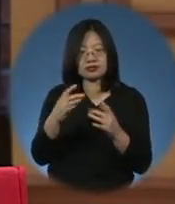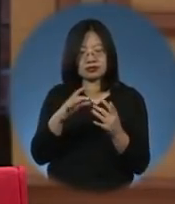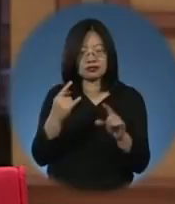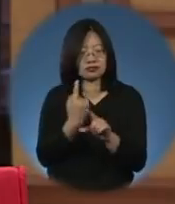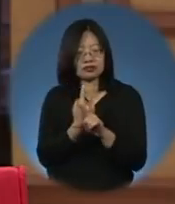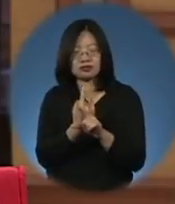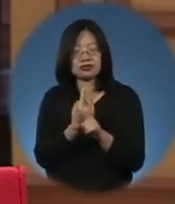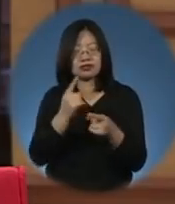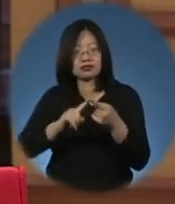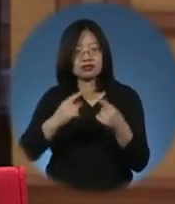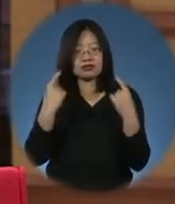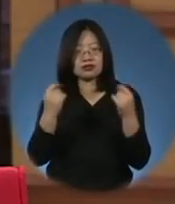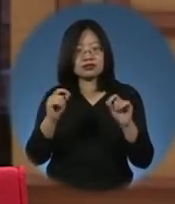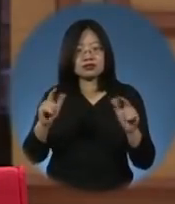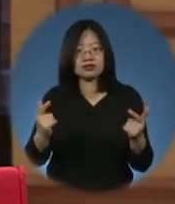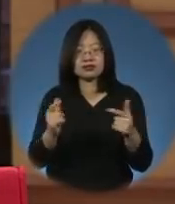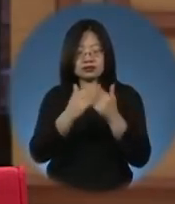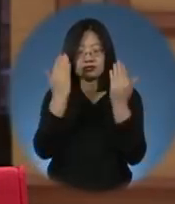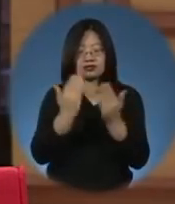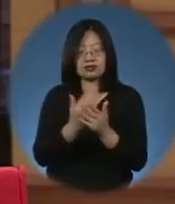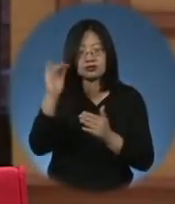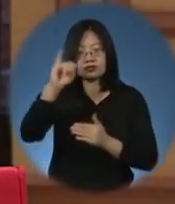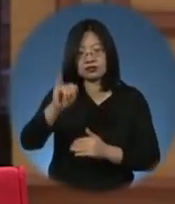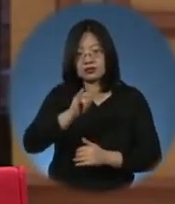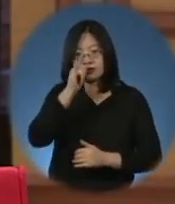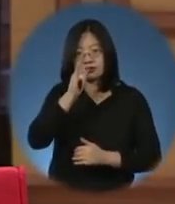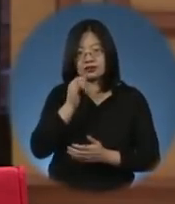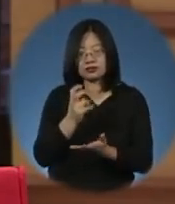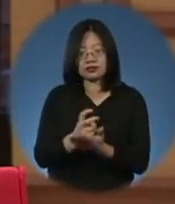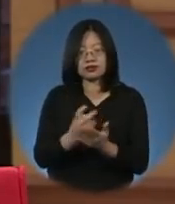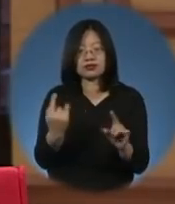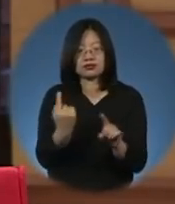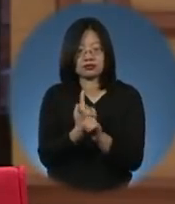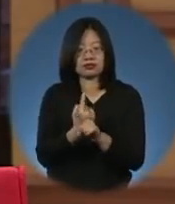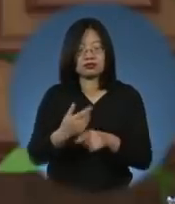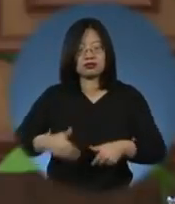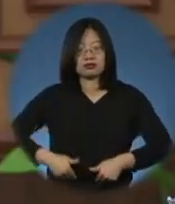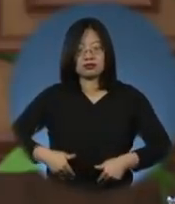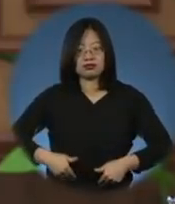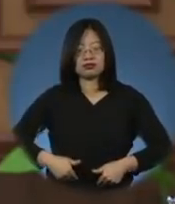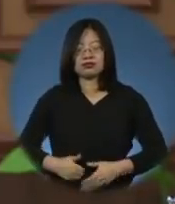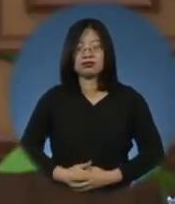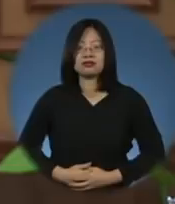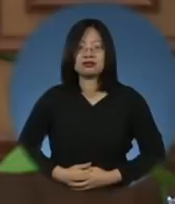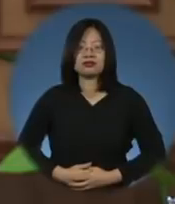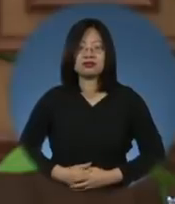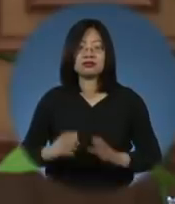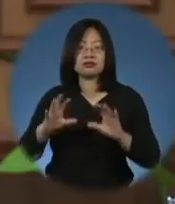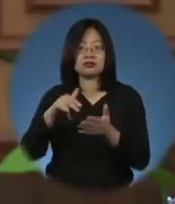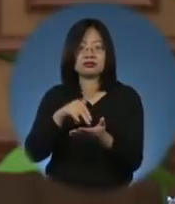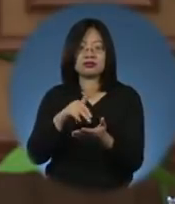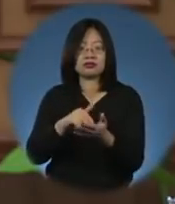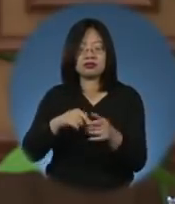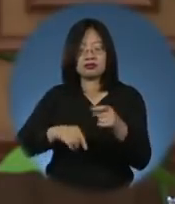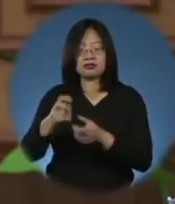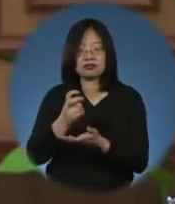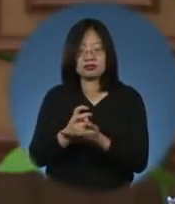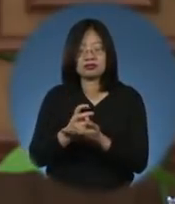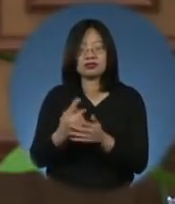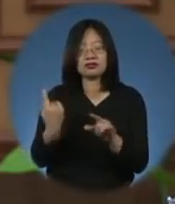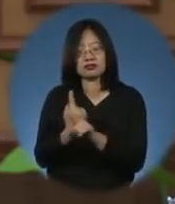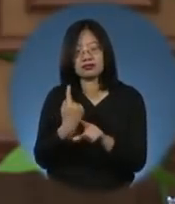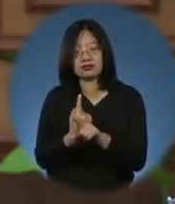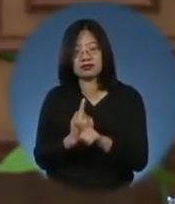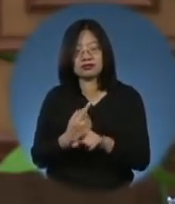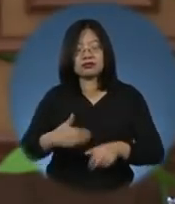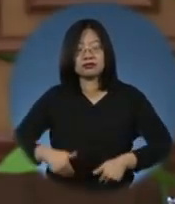그냥 가는 게 아니라 이거는 전체 전국에 있는 대학들의 제도가 다 바뀌어야 됩니다. 아, 예, 그러니까 국가적으로, 그럼요, 정책적으로, 정책적으로 바뀔